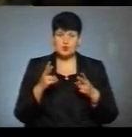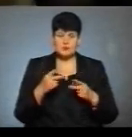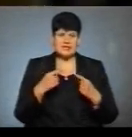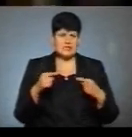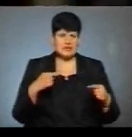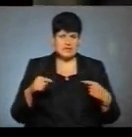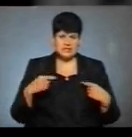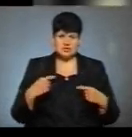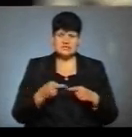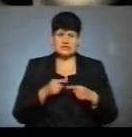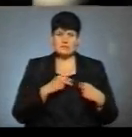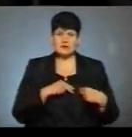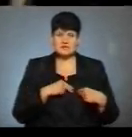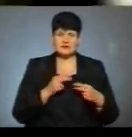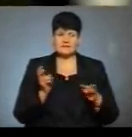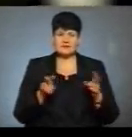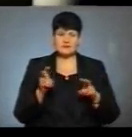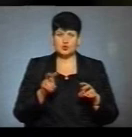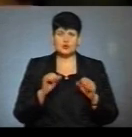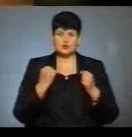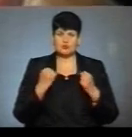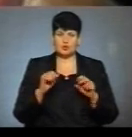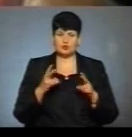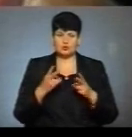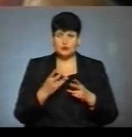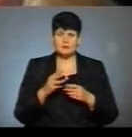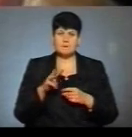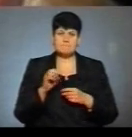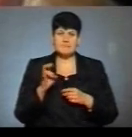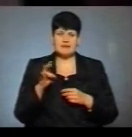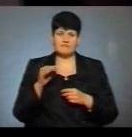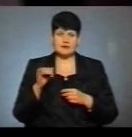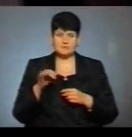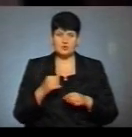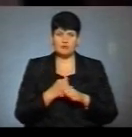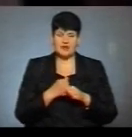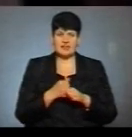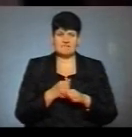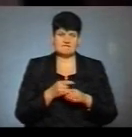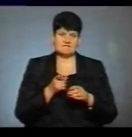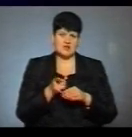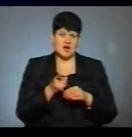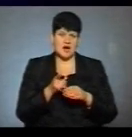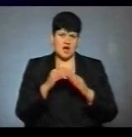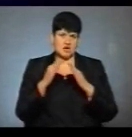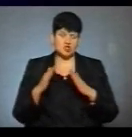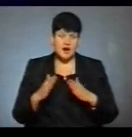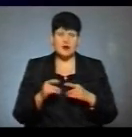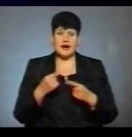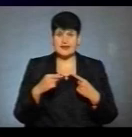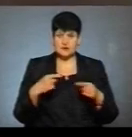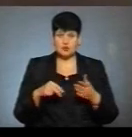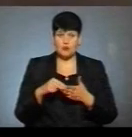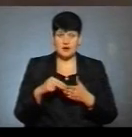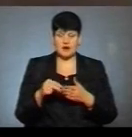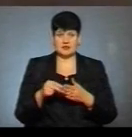фігуранти справи – працівники та відвідувачі цього спортклубу. Метамфетамін виготовляли в гаражах, каже Олександр Богомол. Інші наркотики закуповували в